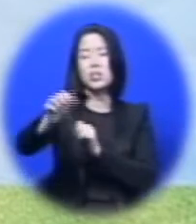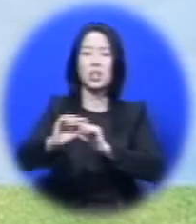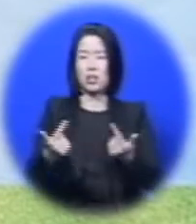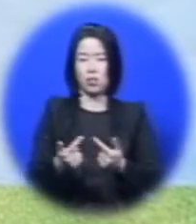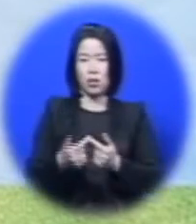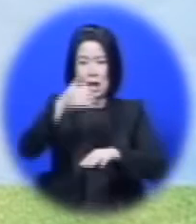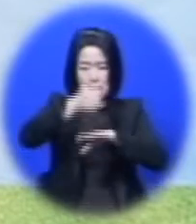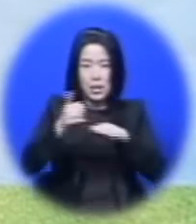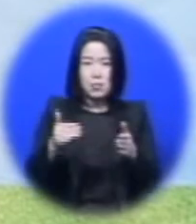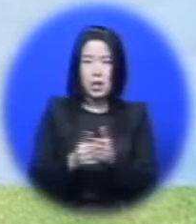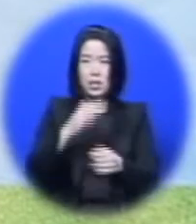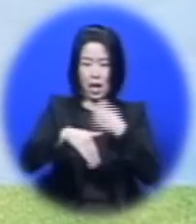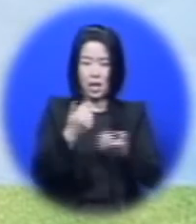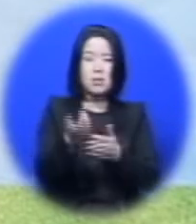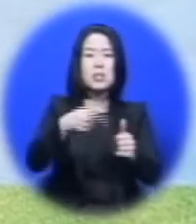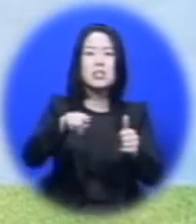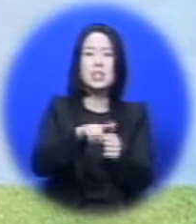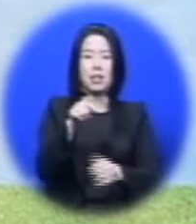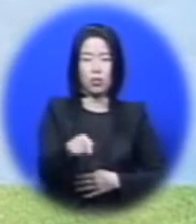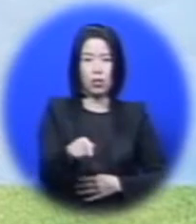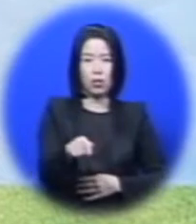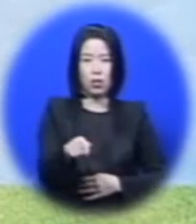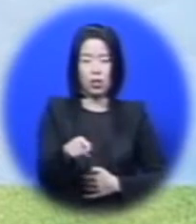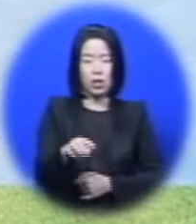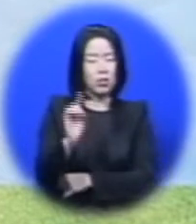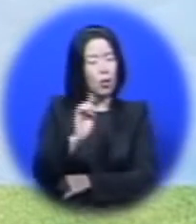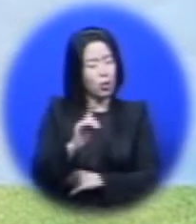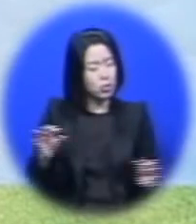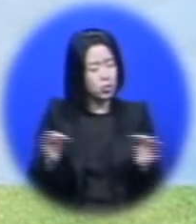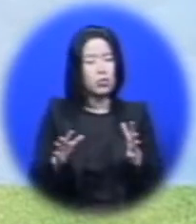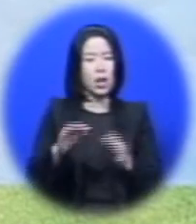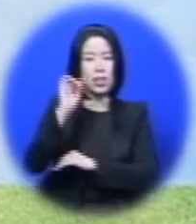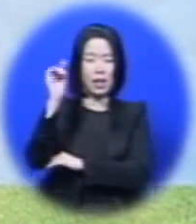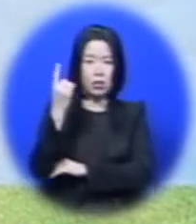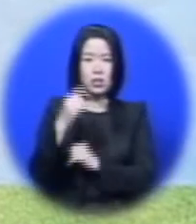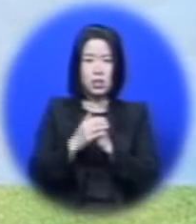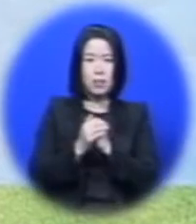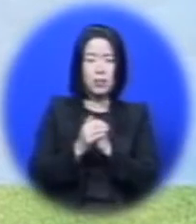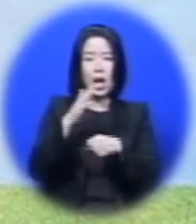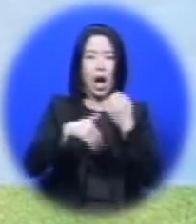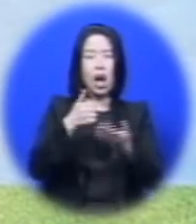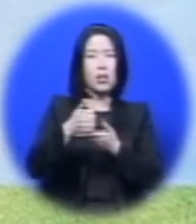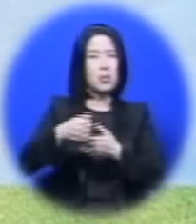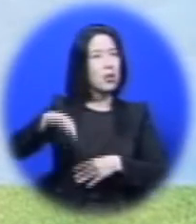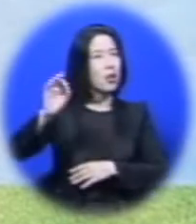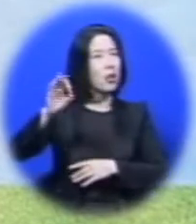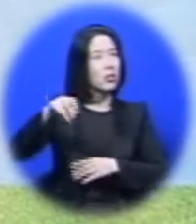끝까지 하나님을 의지하는 것이었습니다. 그런데 다윗은 어느 순간에 하나님은 그냥 건성으로